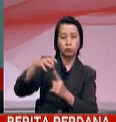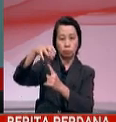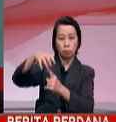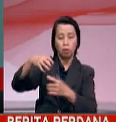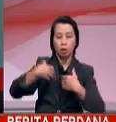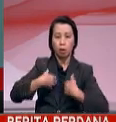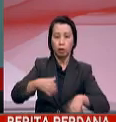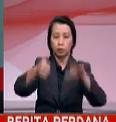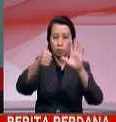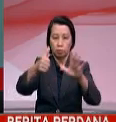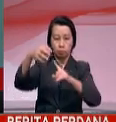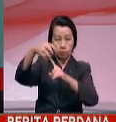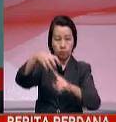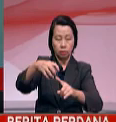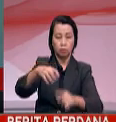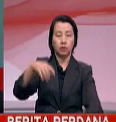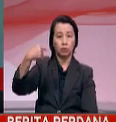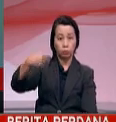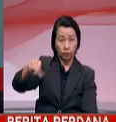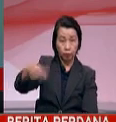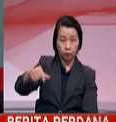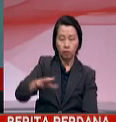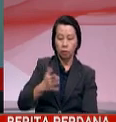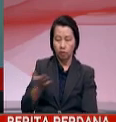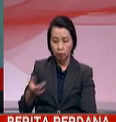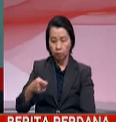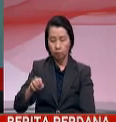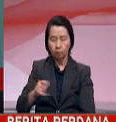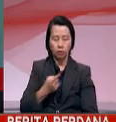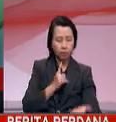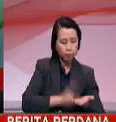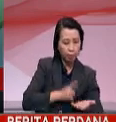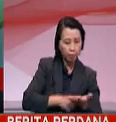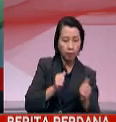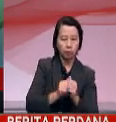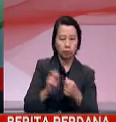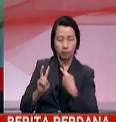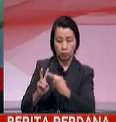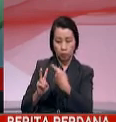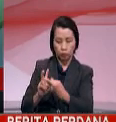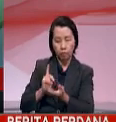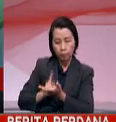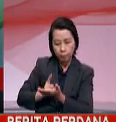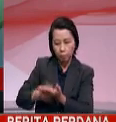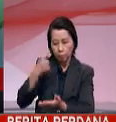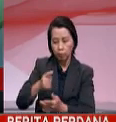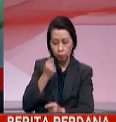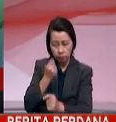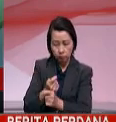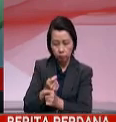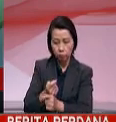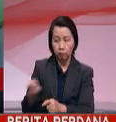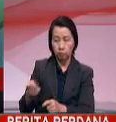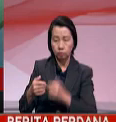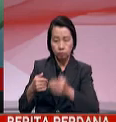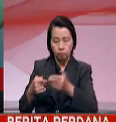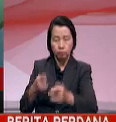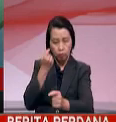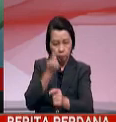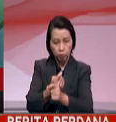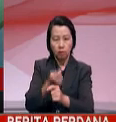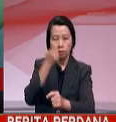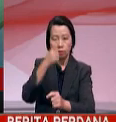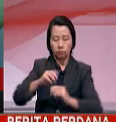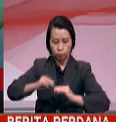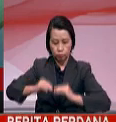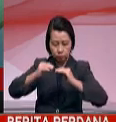baki 6 kejohanan kelayakan. Justeru Paulus mahu berbincang dengan pasangan terbabit bagi menentukan langkah tepat